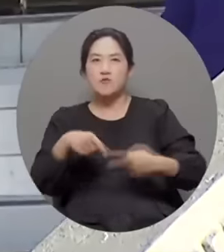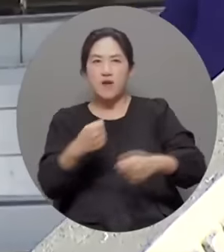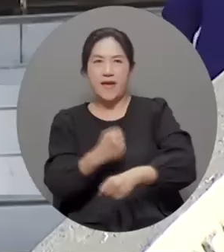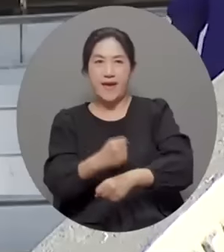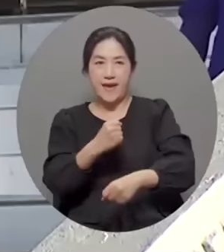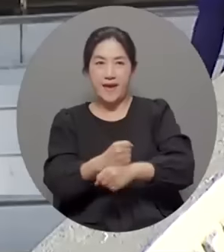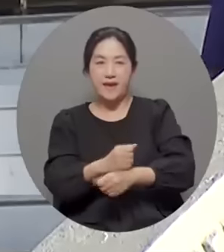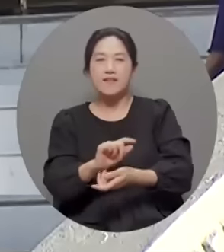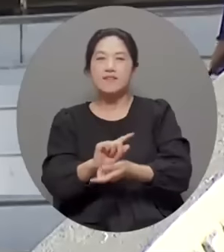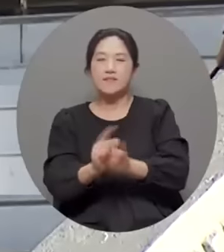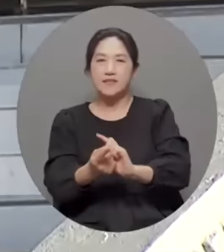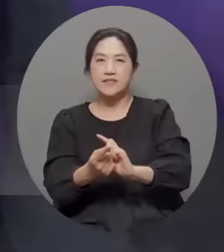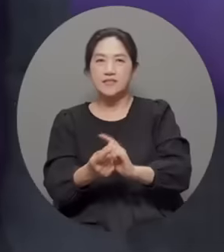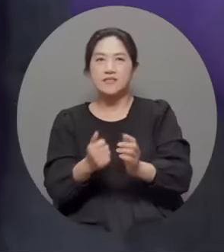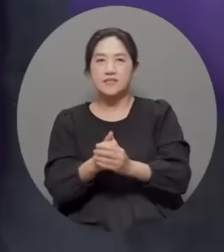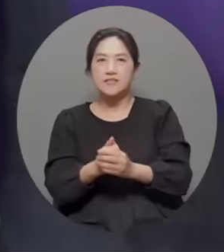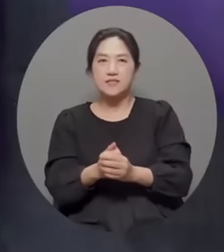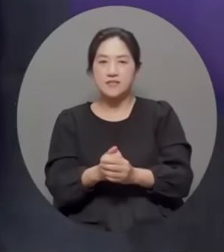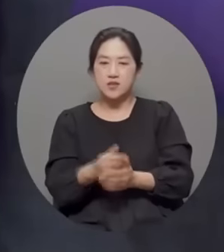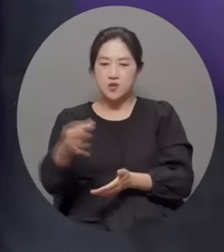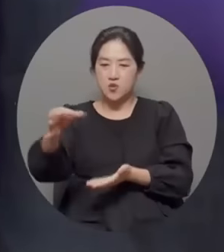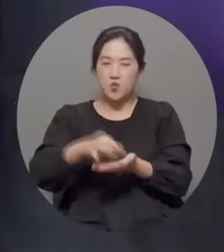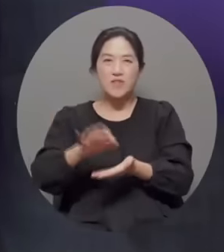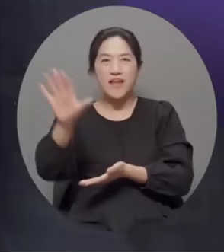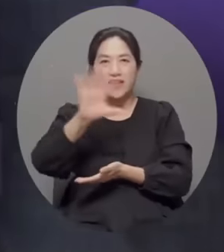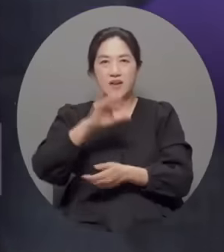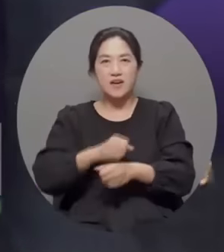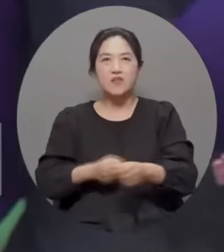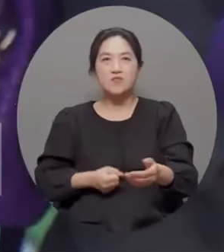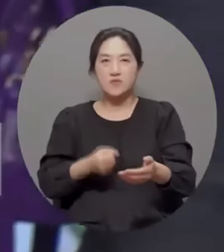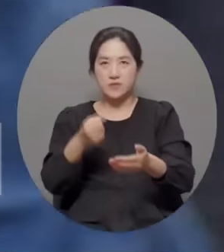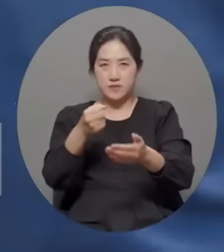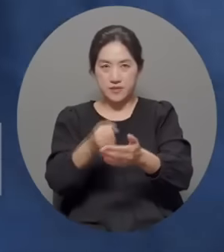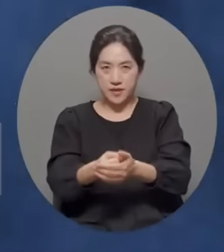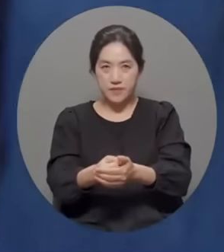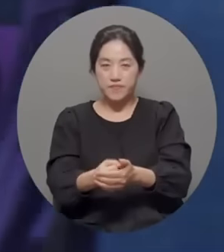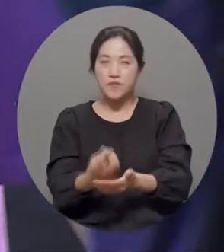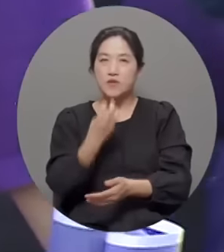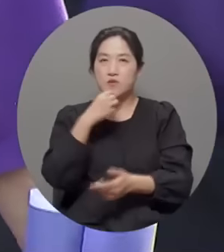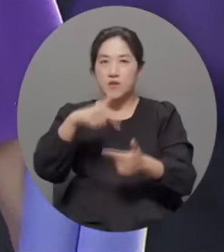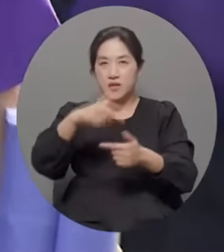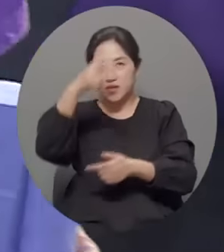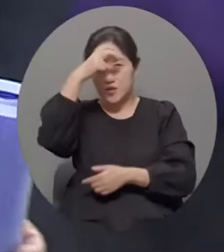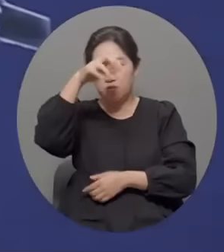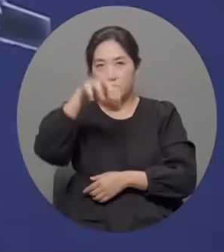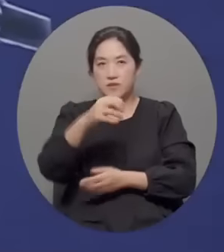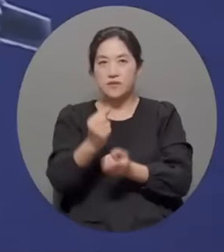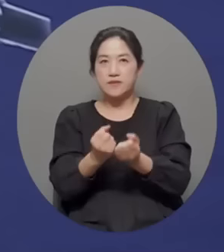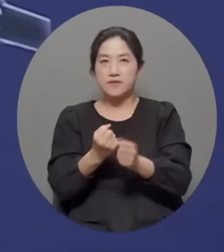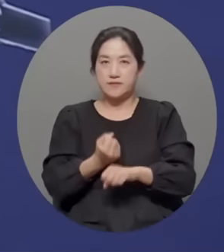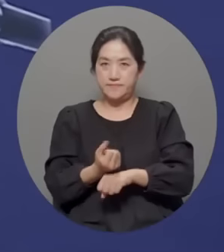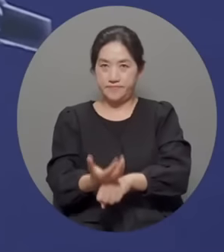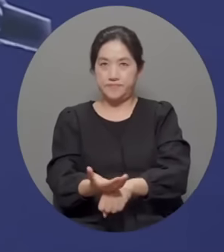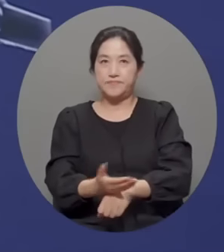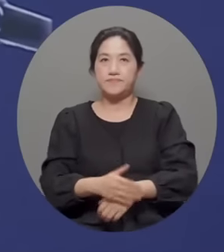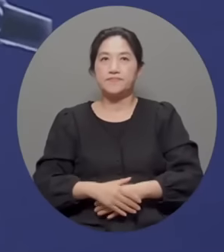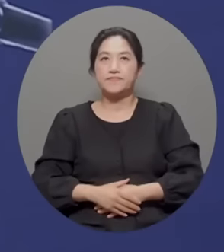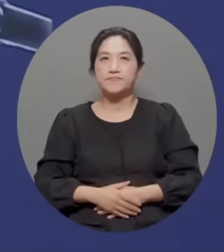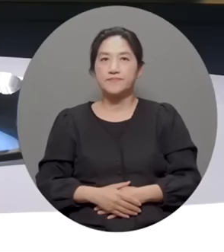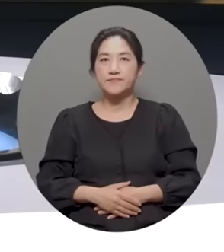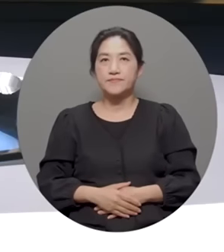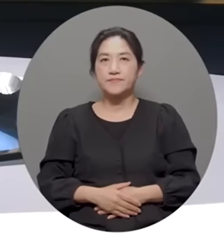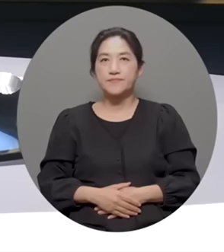대신 출연료는 받지 않기로 했습니다. 지금까지 서울 강남경찰서에서 MBC 뉴스 고병찬입니다.